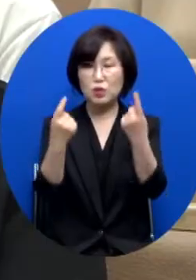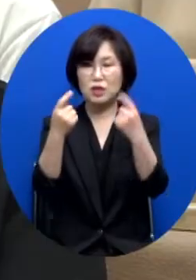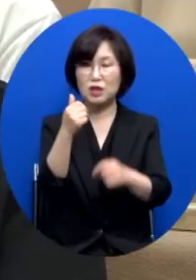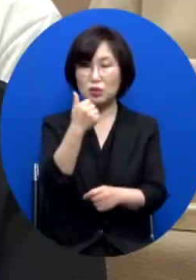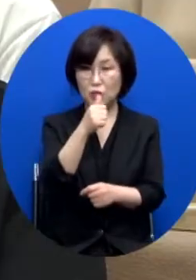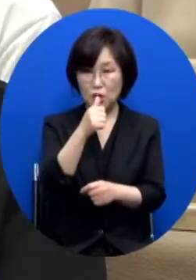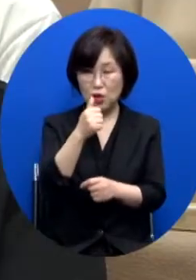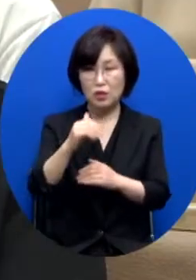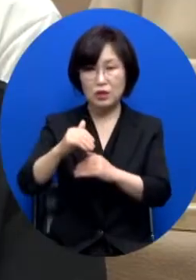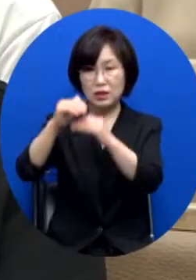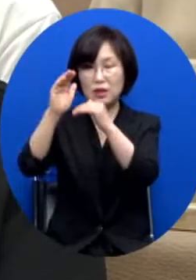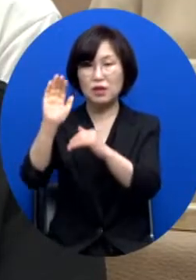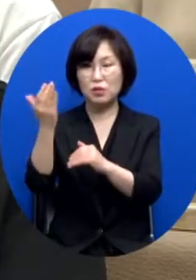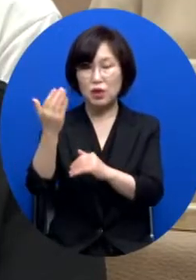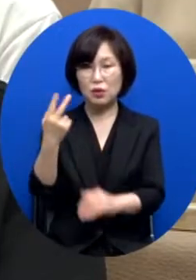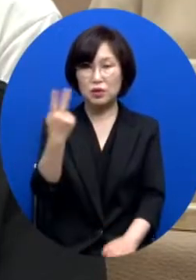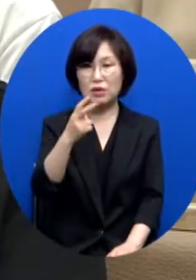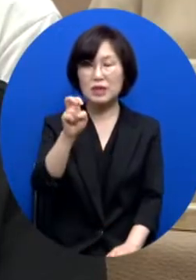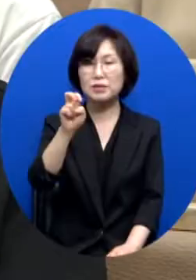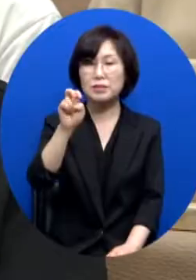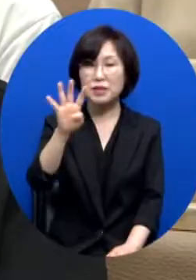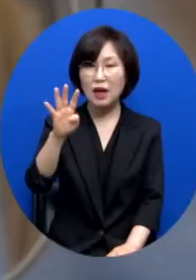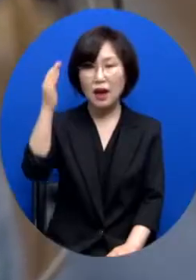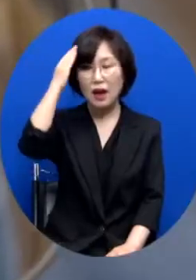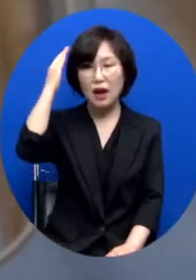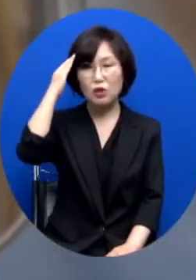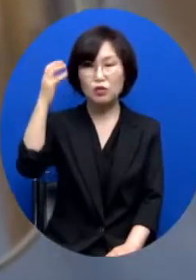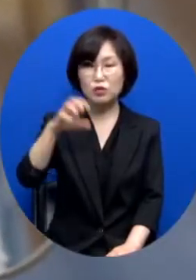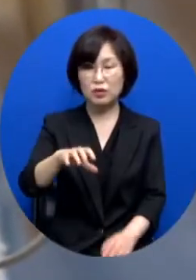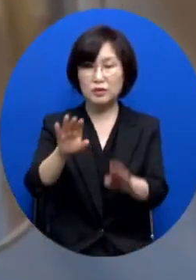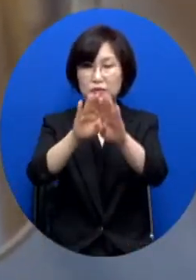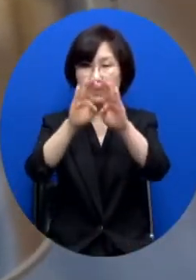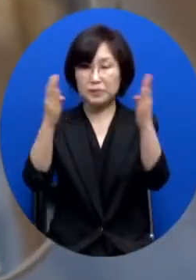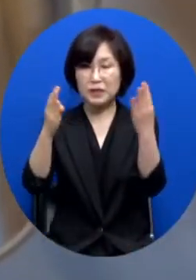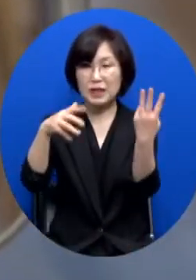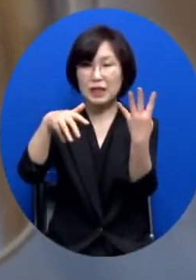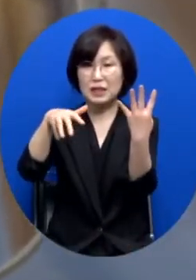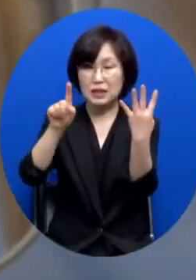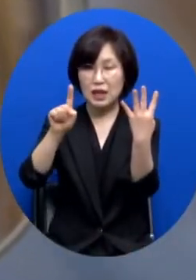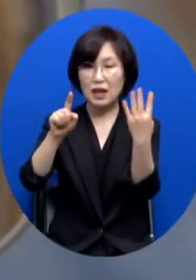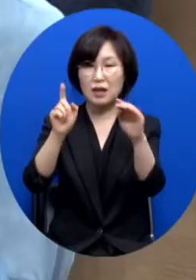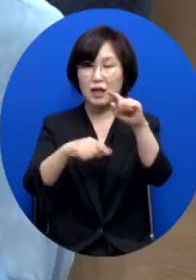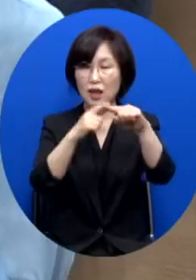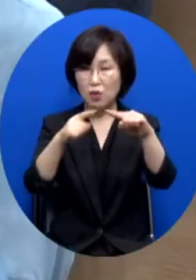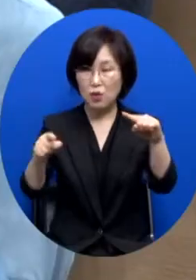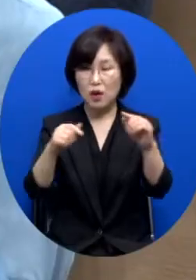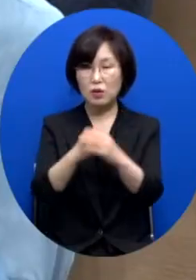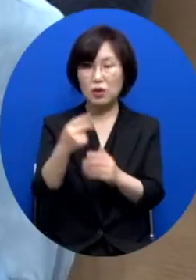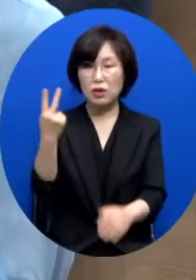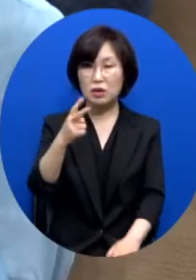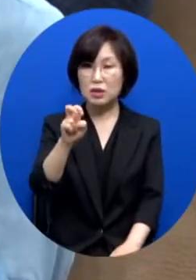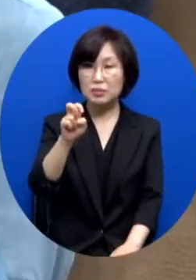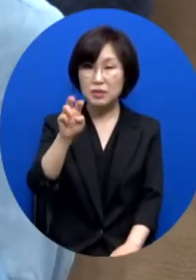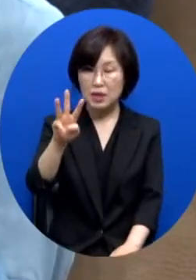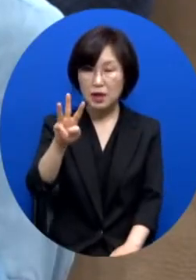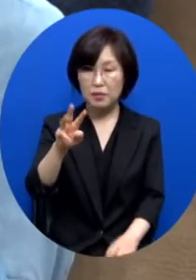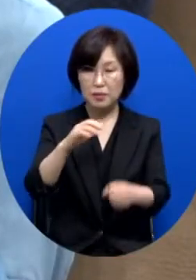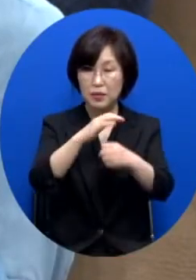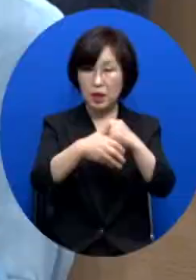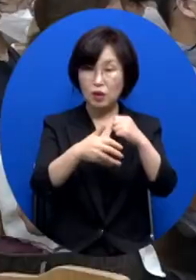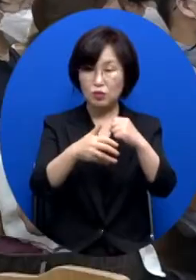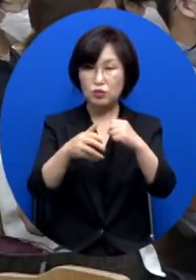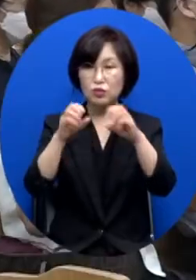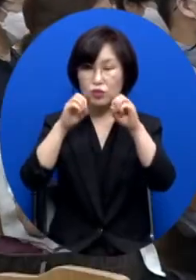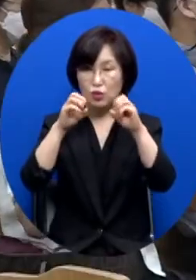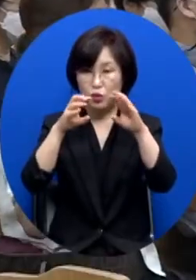동시통역으로 진행됐으며 2024년 한국에서 열릴 제4차 국제로잔대회와 2023년 대구 동신